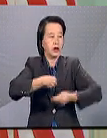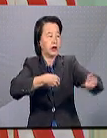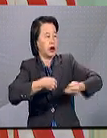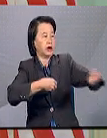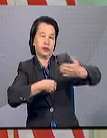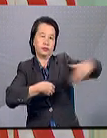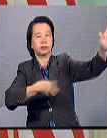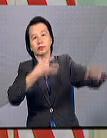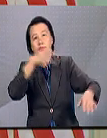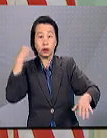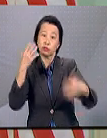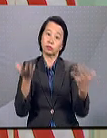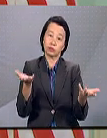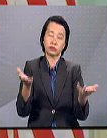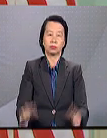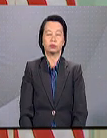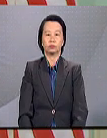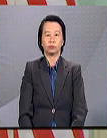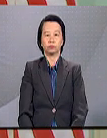edarkan kepada penerima-penerima.